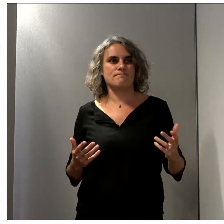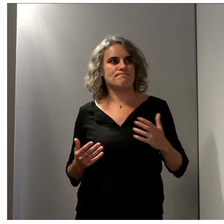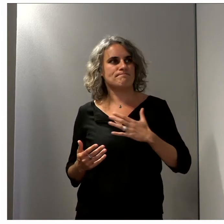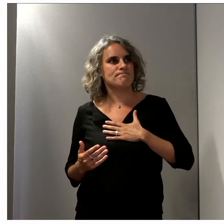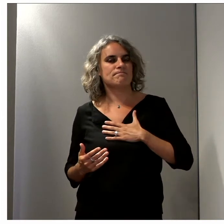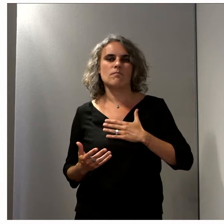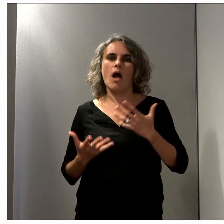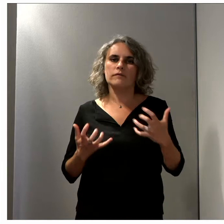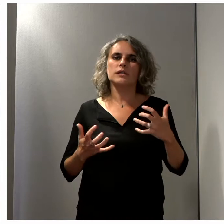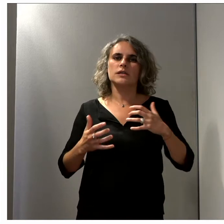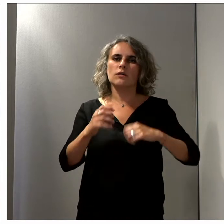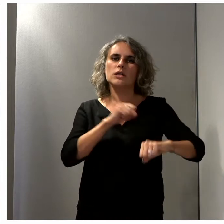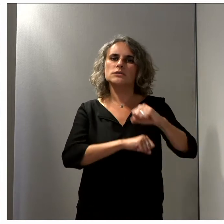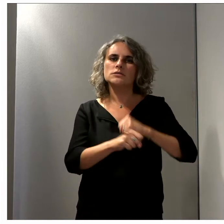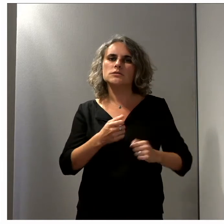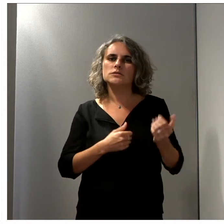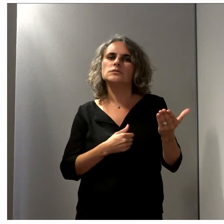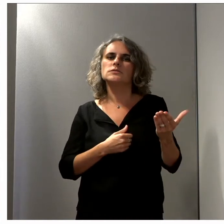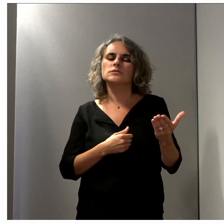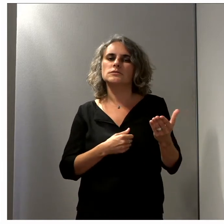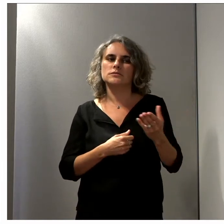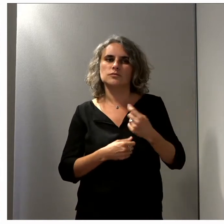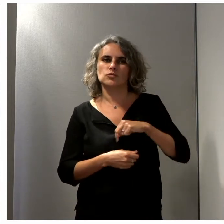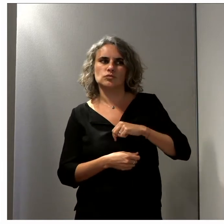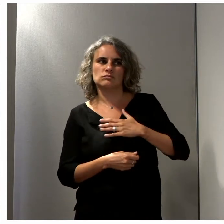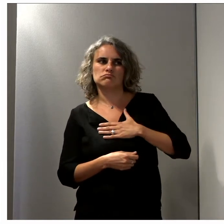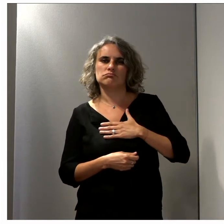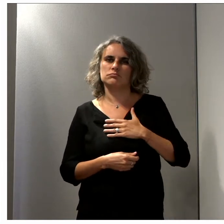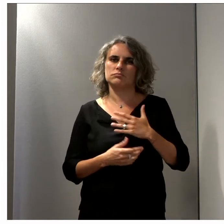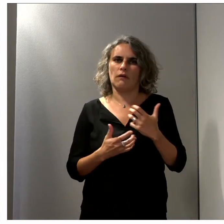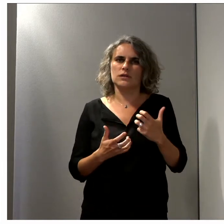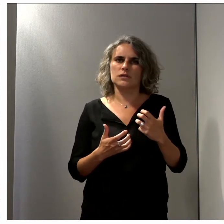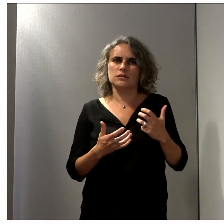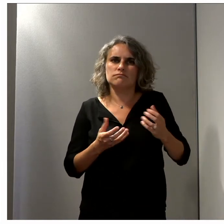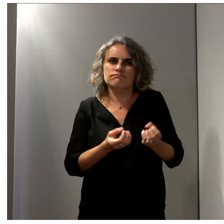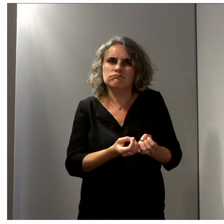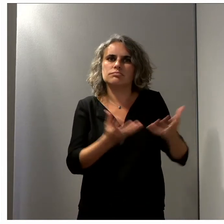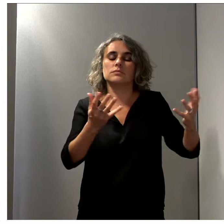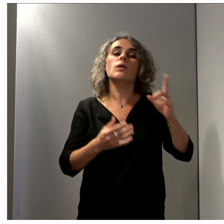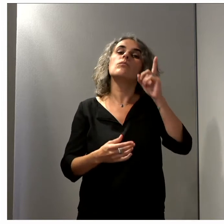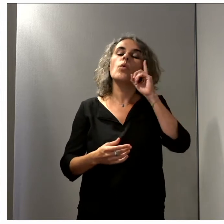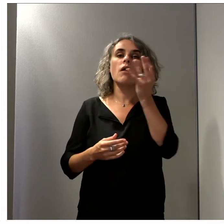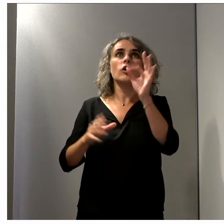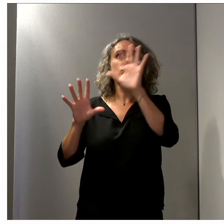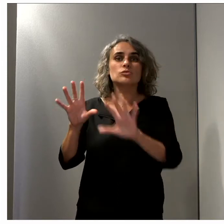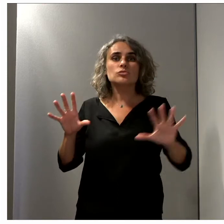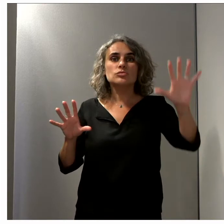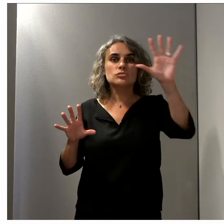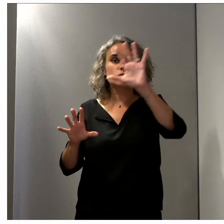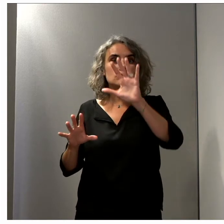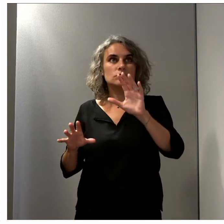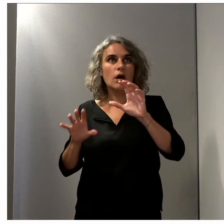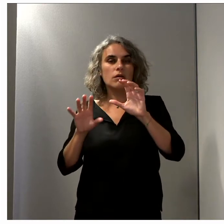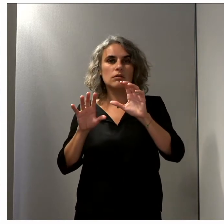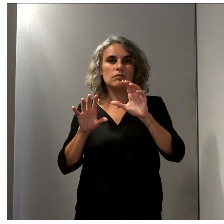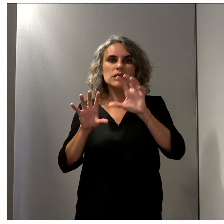de mettre en place au sein du CNCPH parce que tout simplement, la France, elle s'exprime à travers